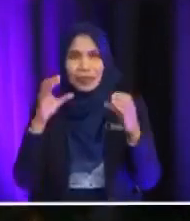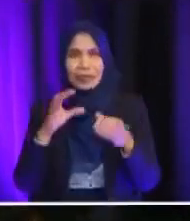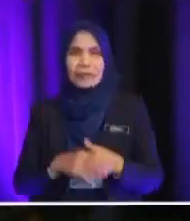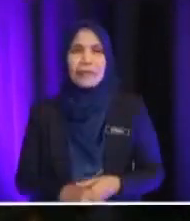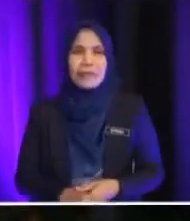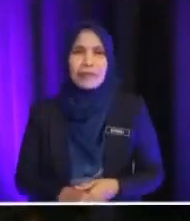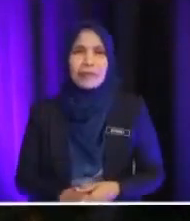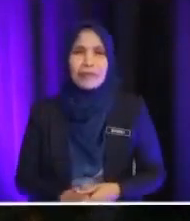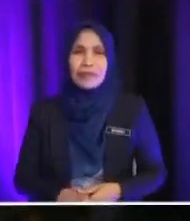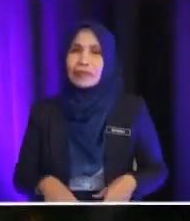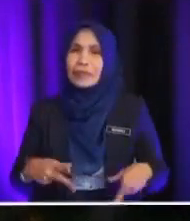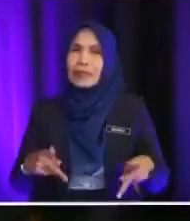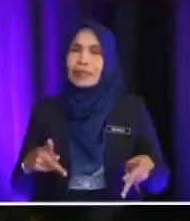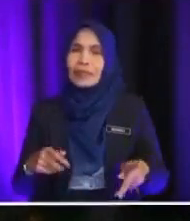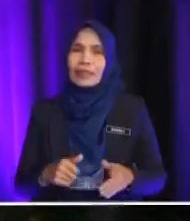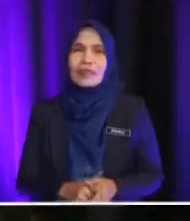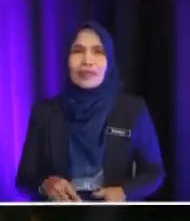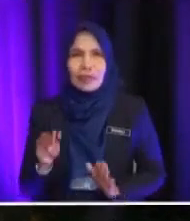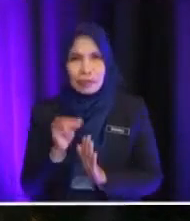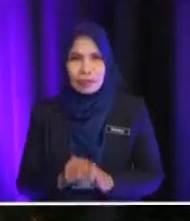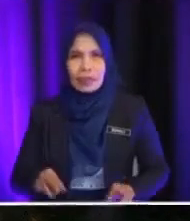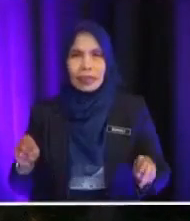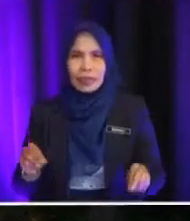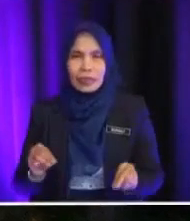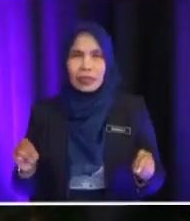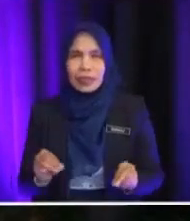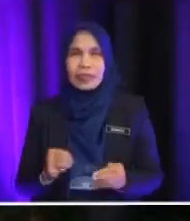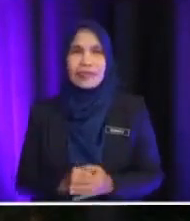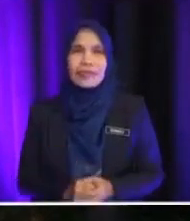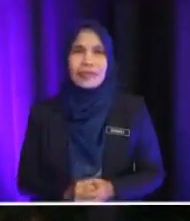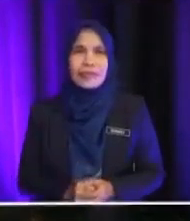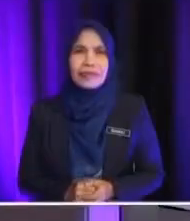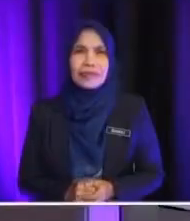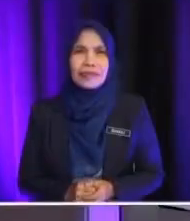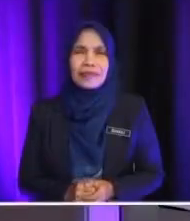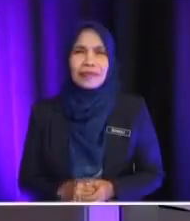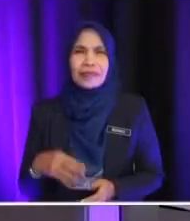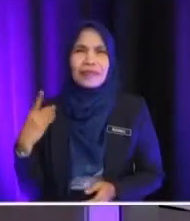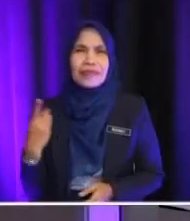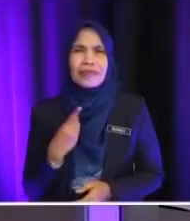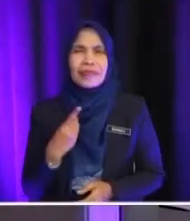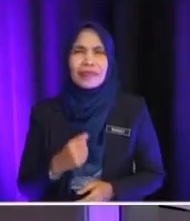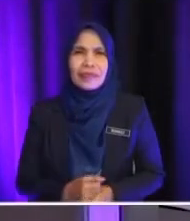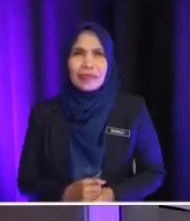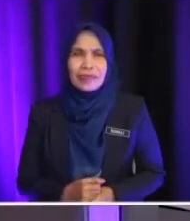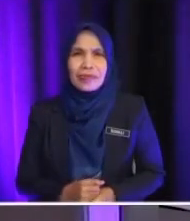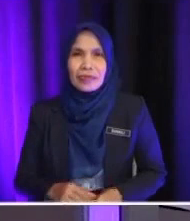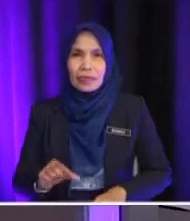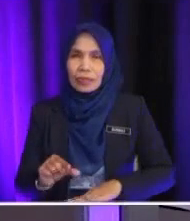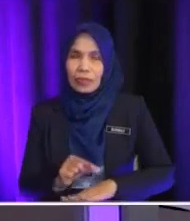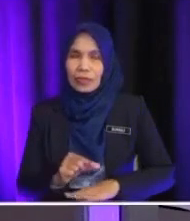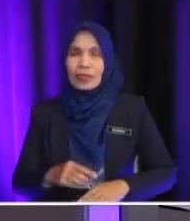Okey, kaedah memasak yang kita nak kaitkan dengan gimmick tadi adalah kita nak memasak secara memanggang. Okey.